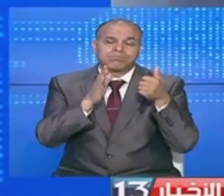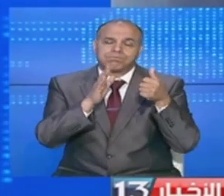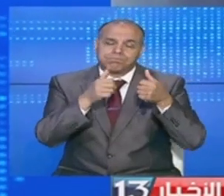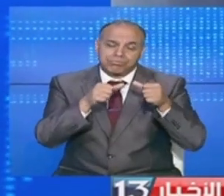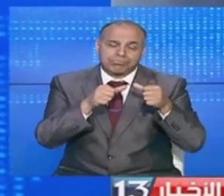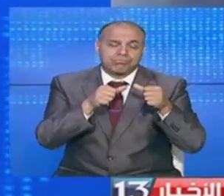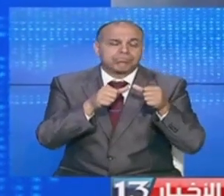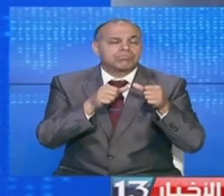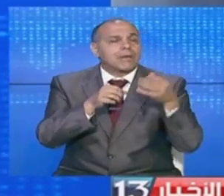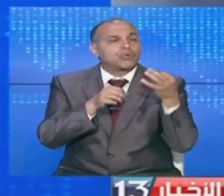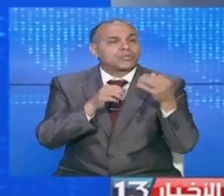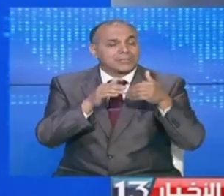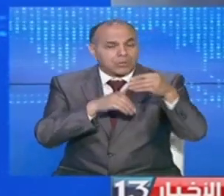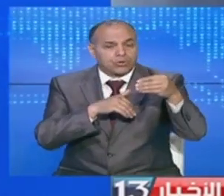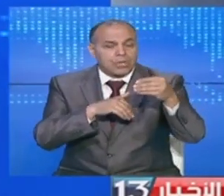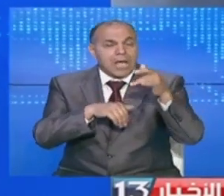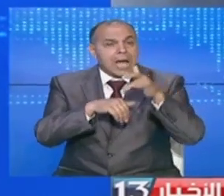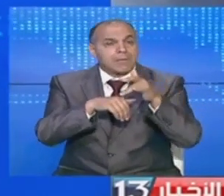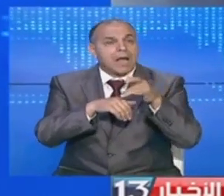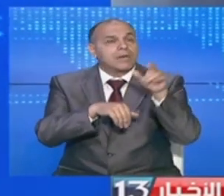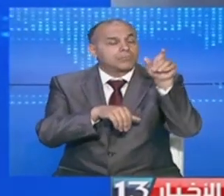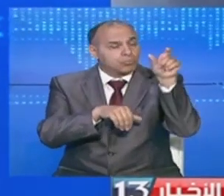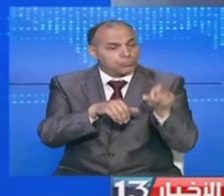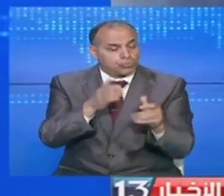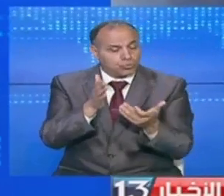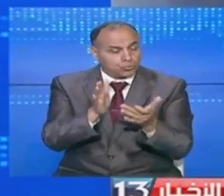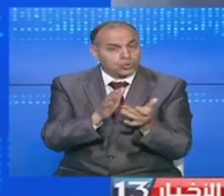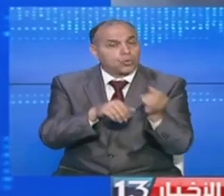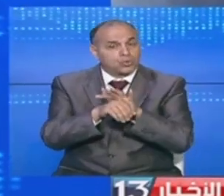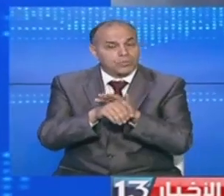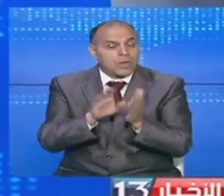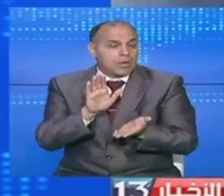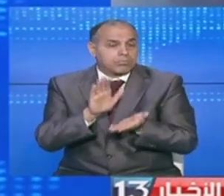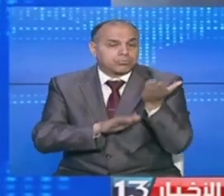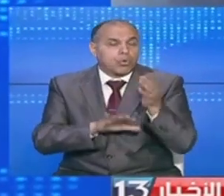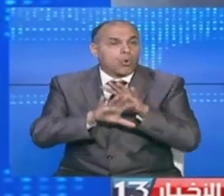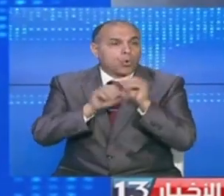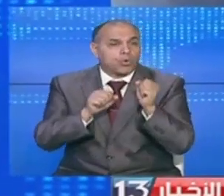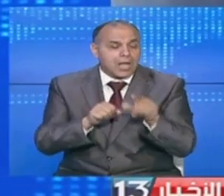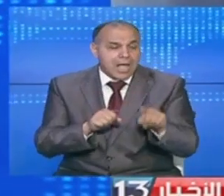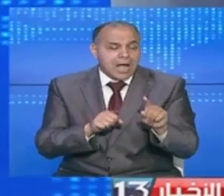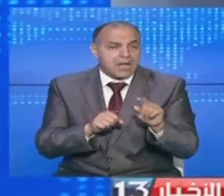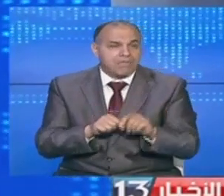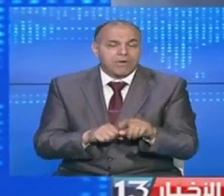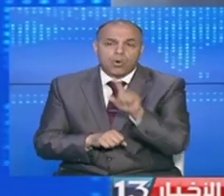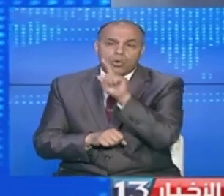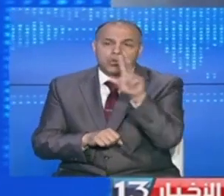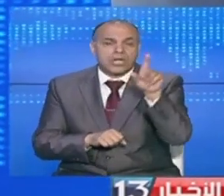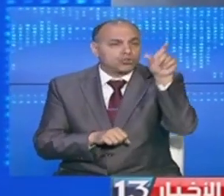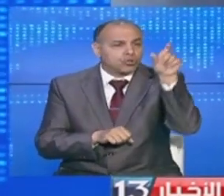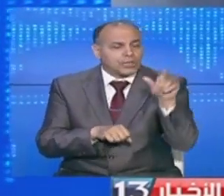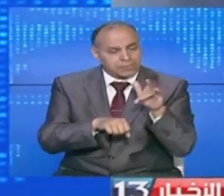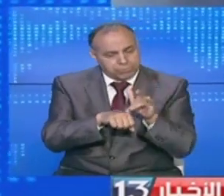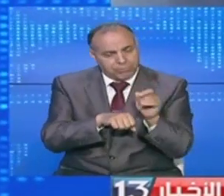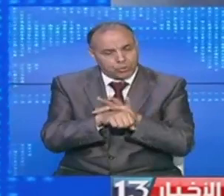الموجه، وبعد تسجيل 4 إصابات جديدة بفيروس كورونا، ارتفع العدد الجملي إلى 1013 إصابة